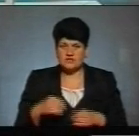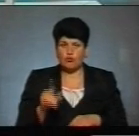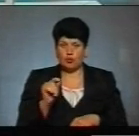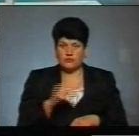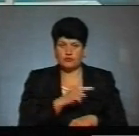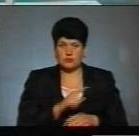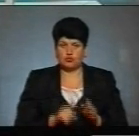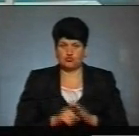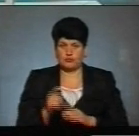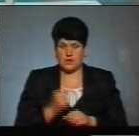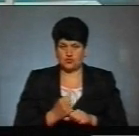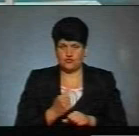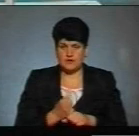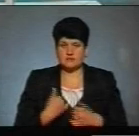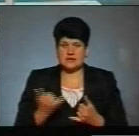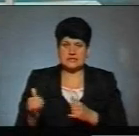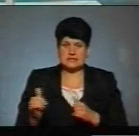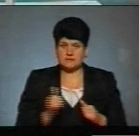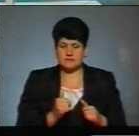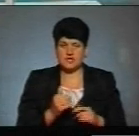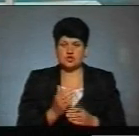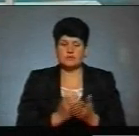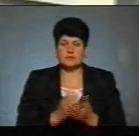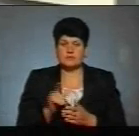почне працювати. Ми зараз забезпечуємо штатом